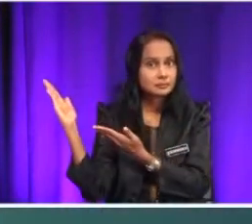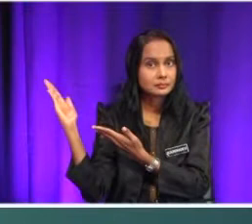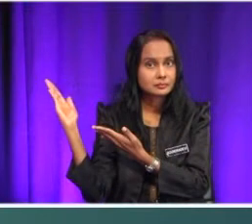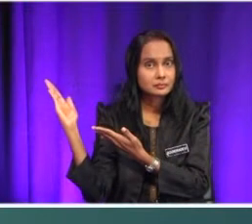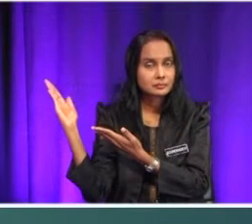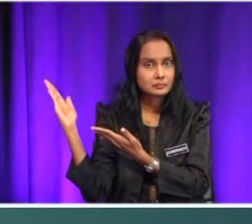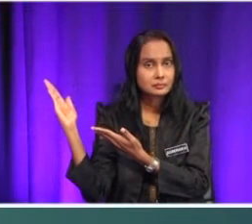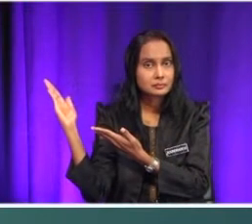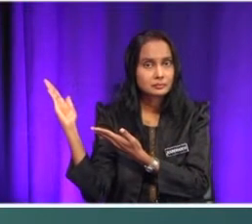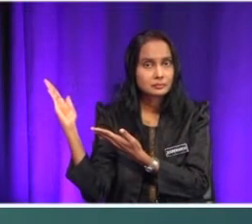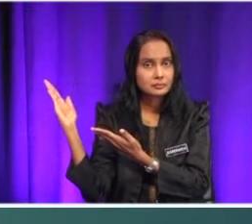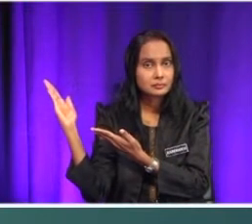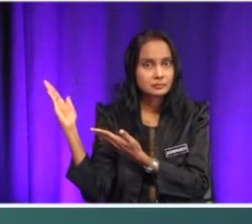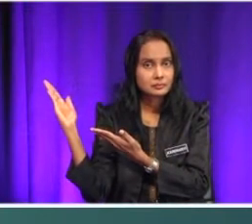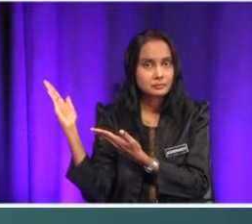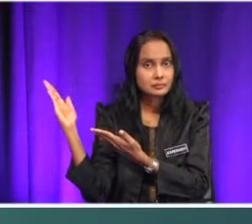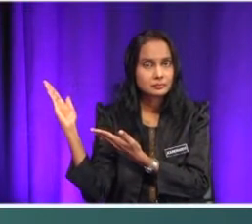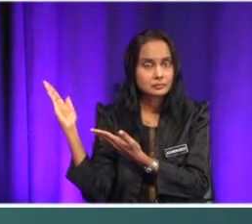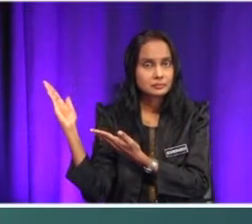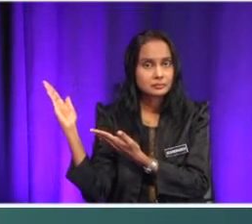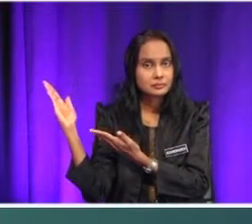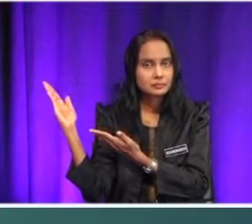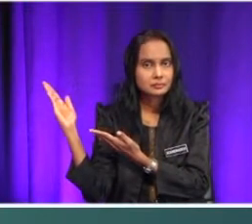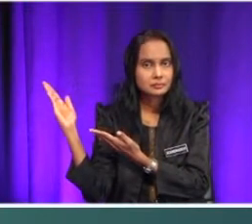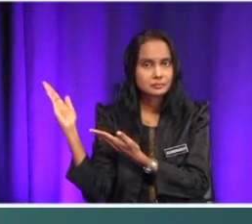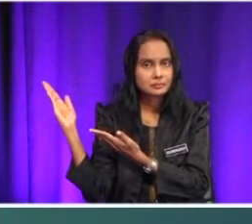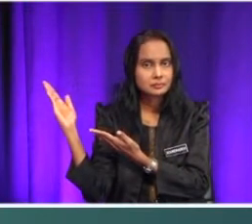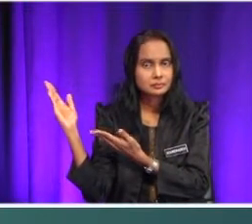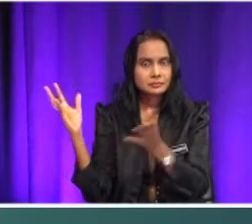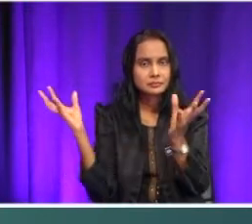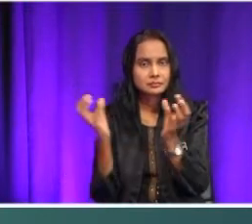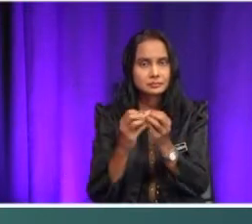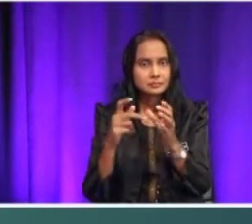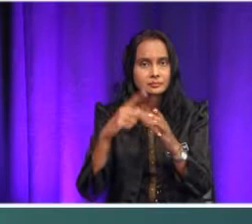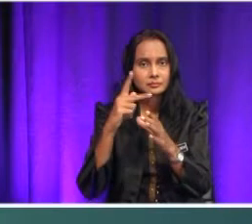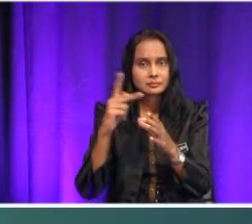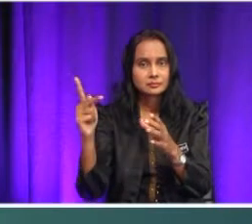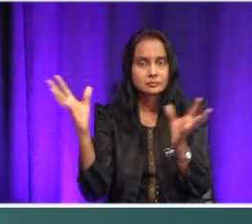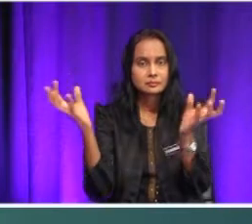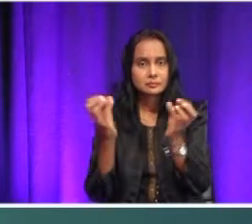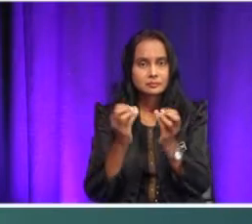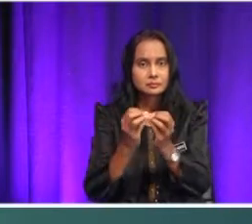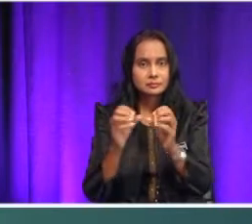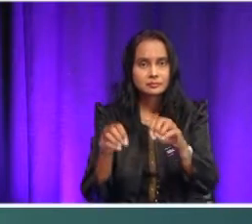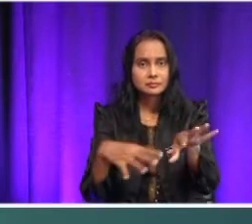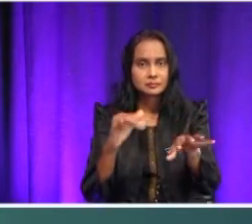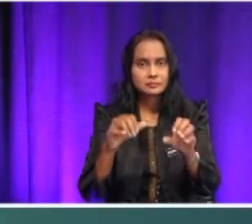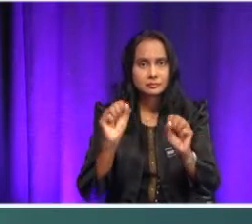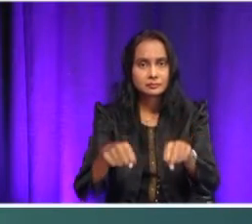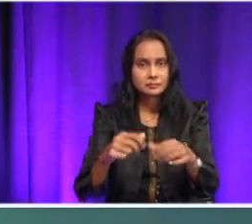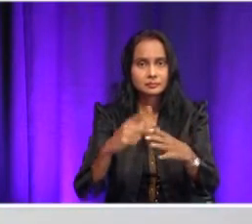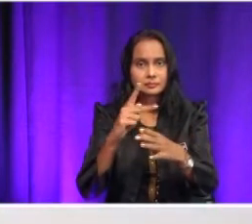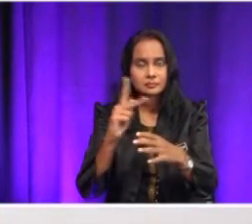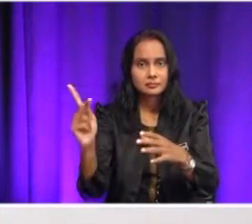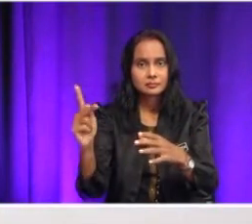kita ada jumlah keluaran boleh jumlah keluarannya adalah Jumlah output yang dapat dikeluarkan oleh sejumlah